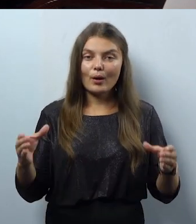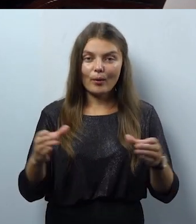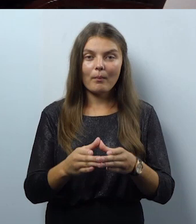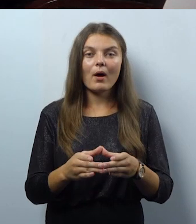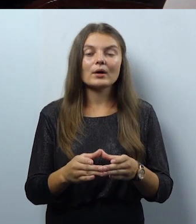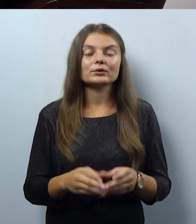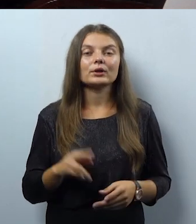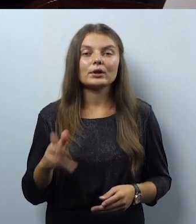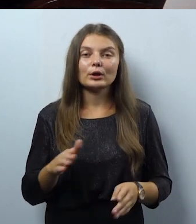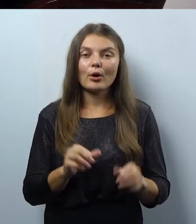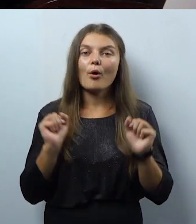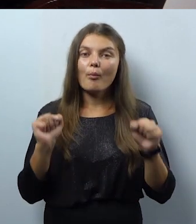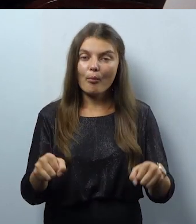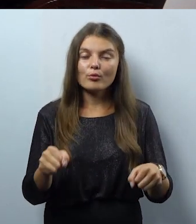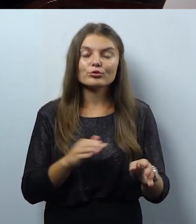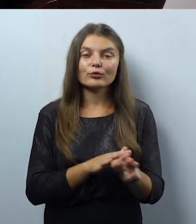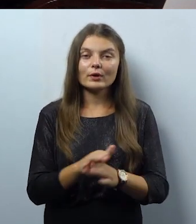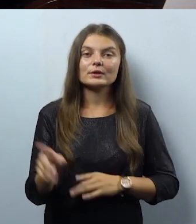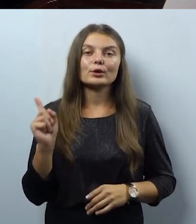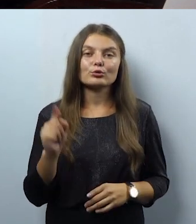зайнятися цим екологічним зрізом,